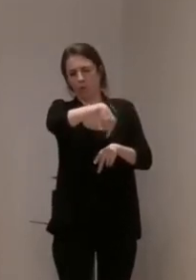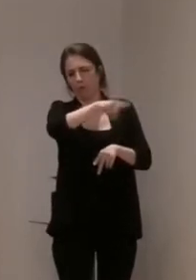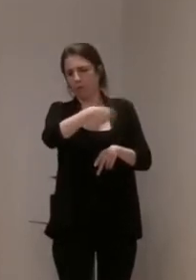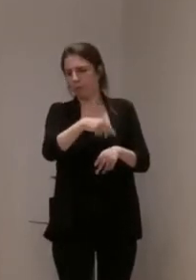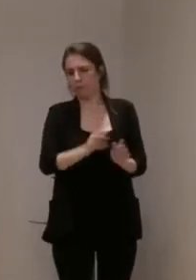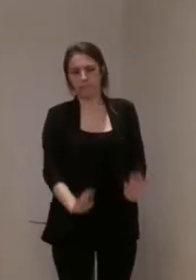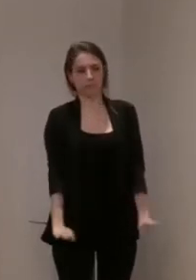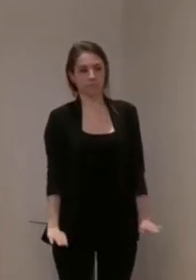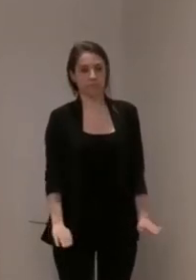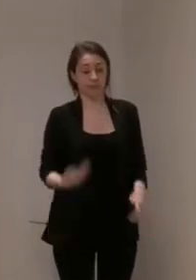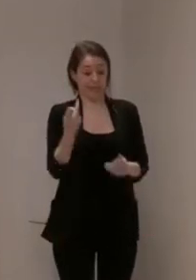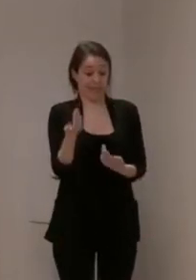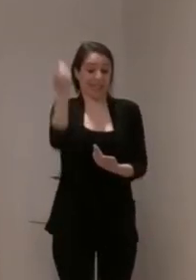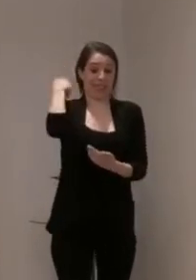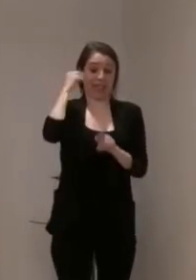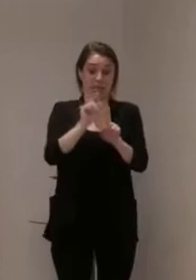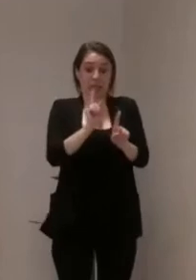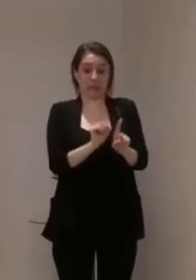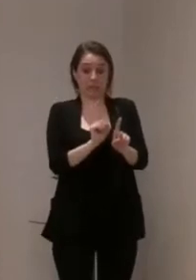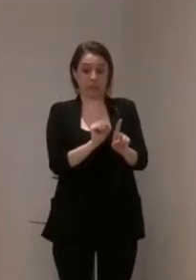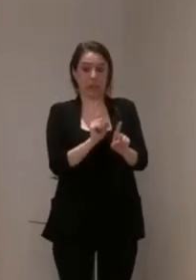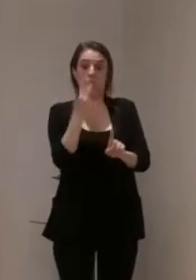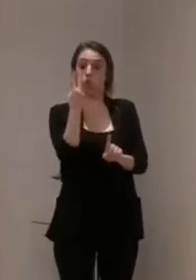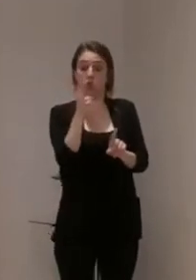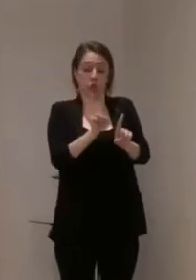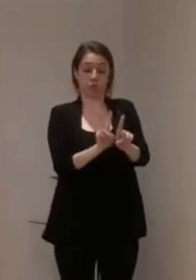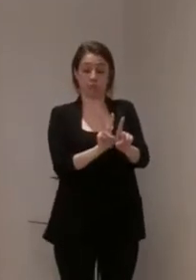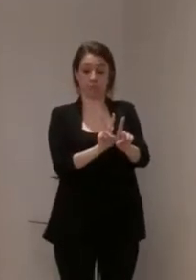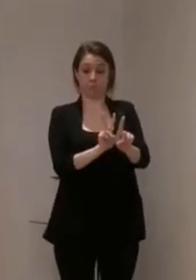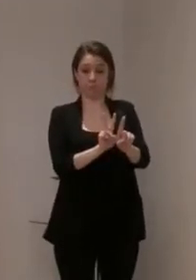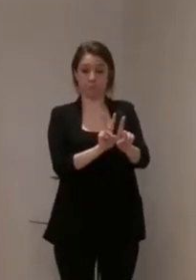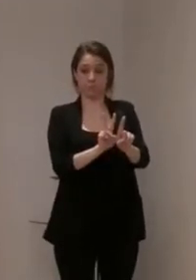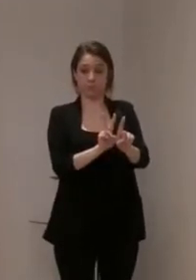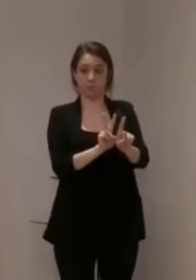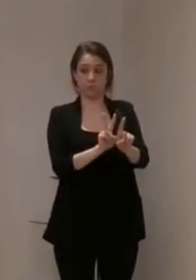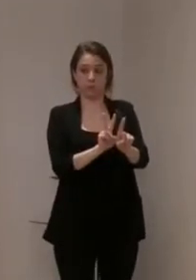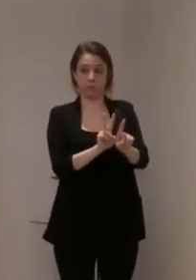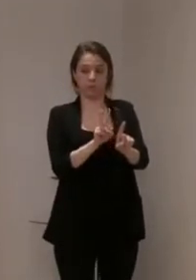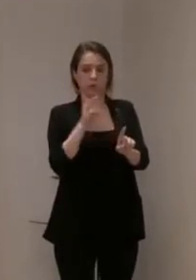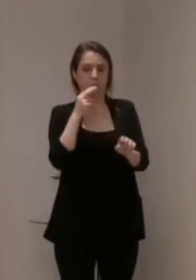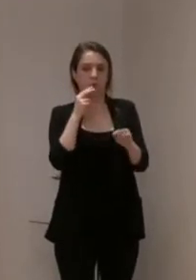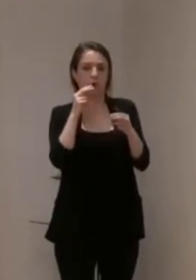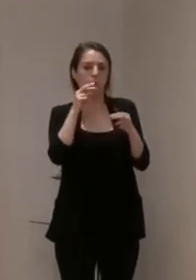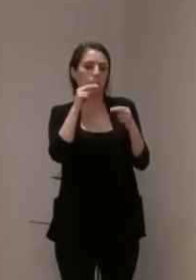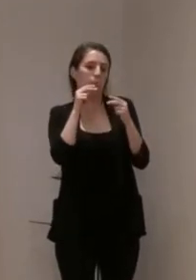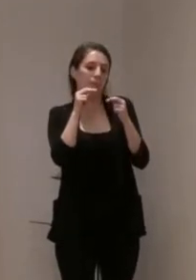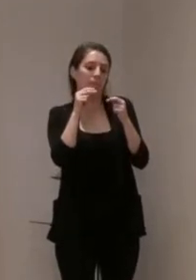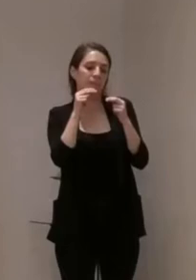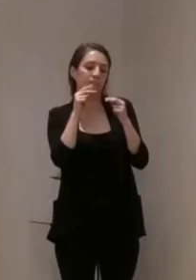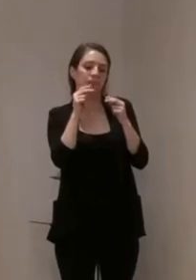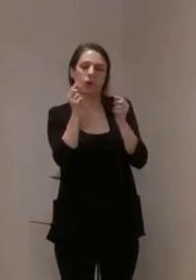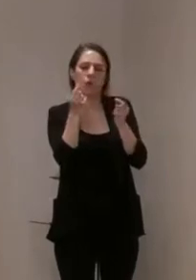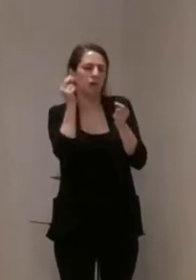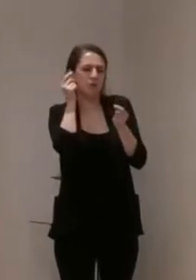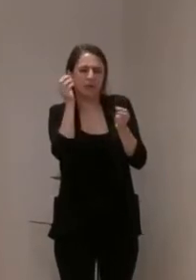I a darrere tenies els dos paios aquells que anaven murmurant, que